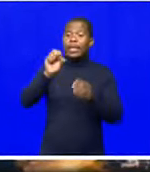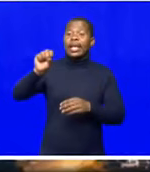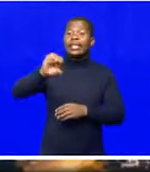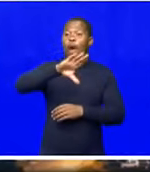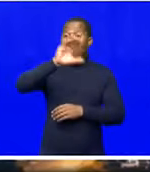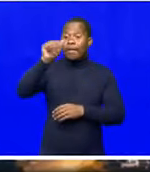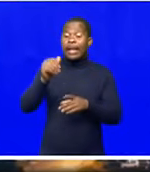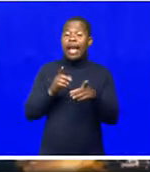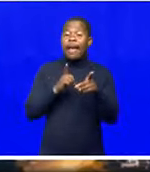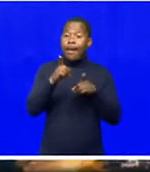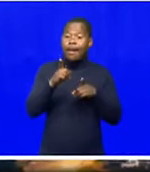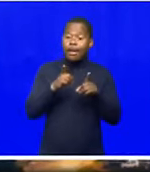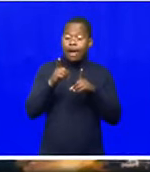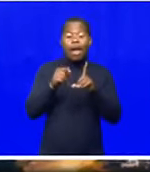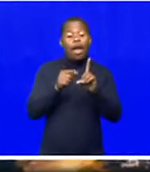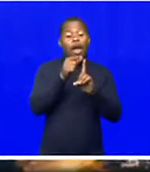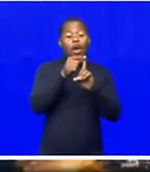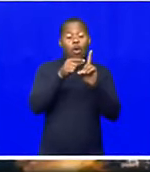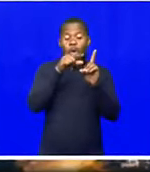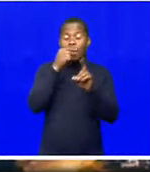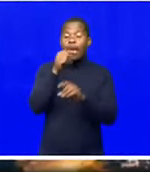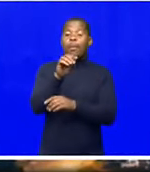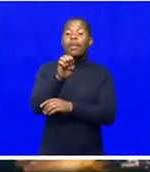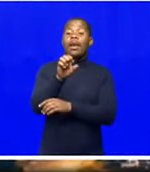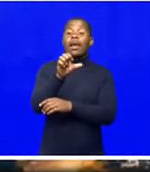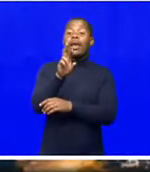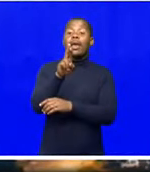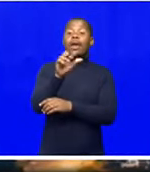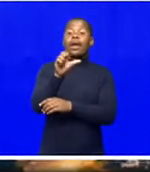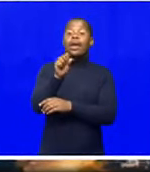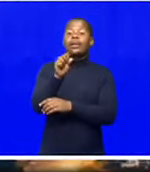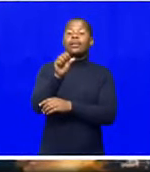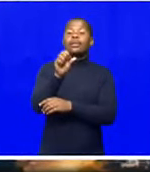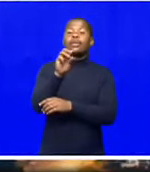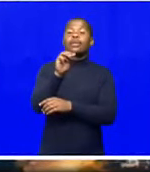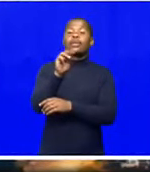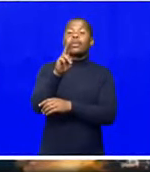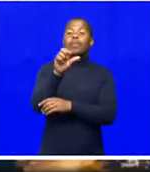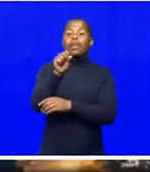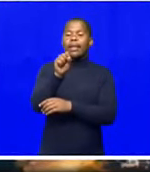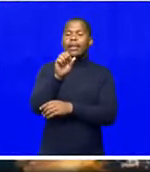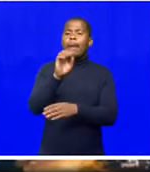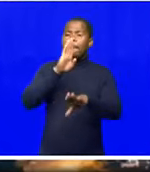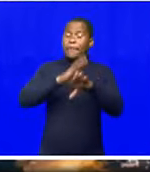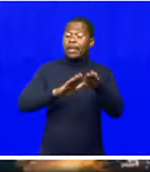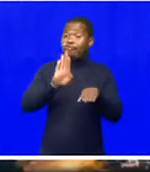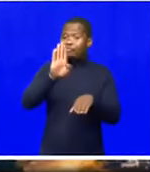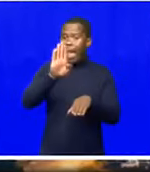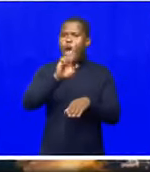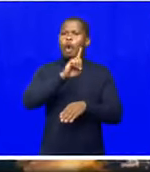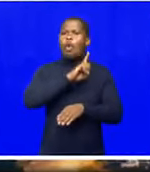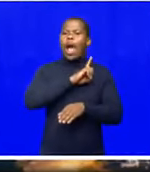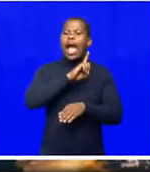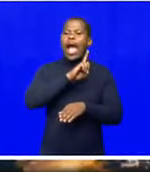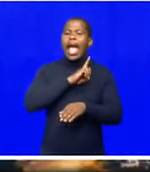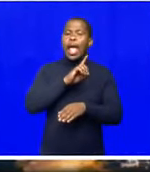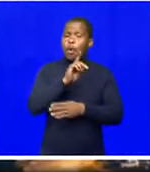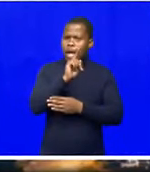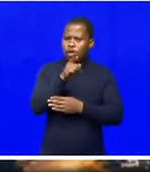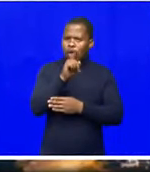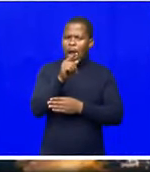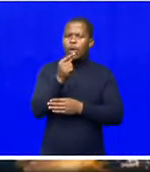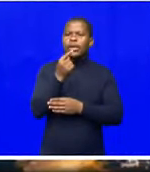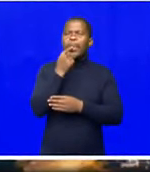wemdlalo we-rugby waseNingizimu Afrika Rasi Erasmus kusebenzela i-rugby ngetinsolode kwethuka noMpempe. Le nhlangano